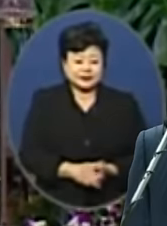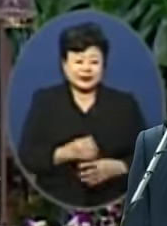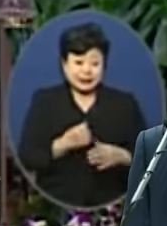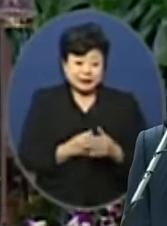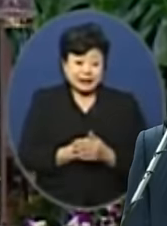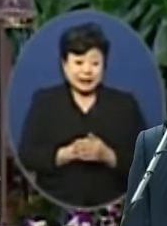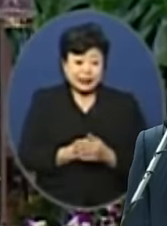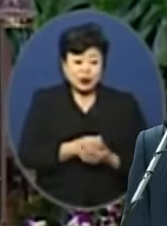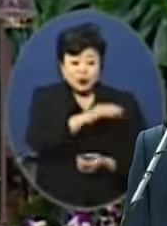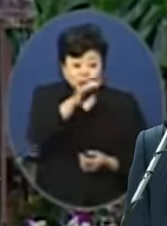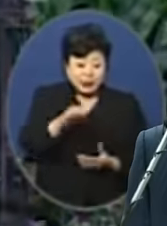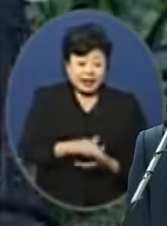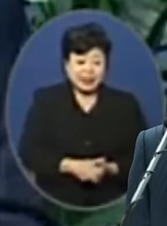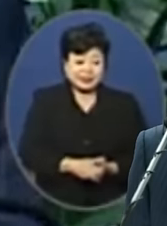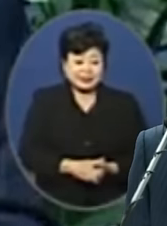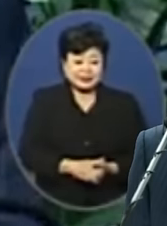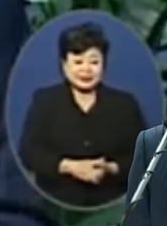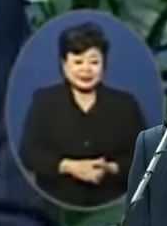그러므로 우리가